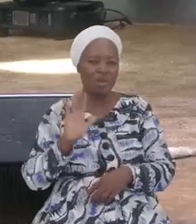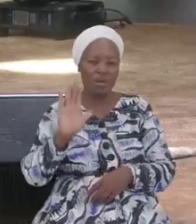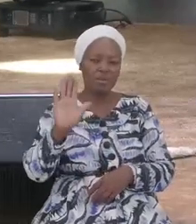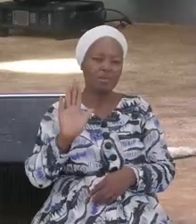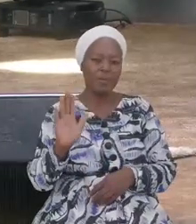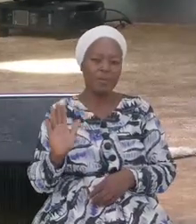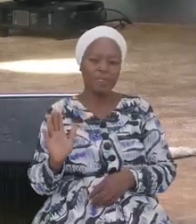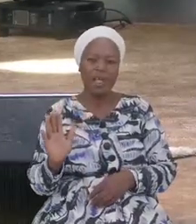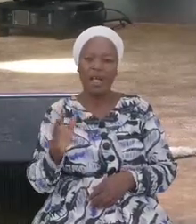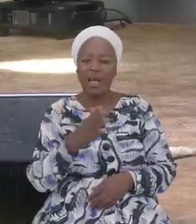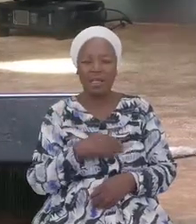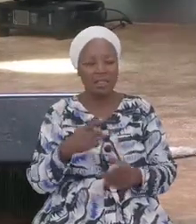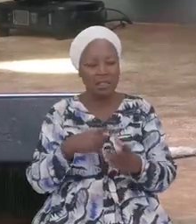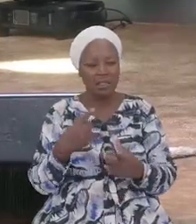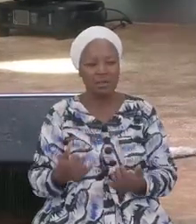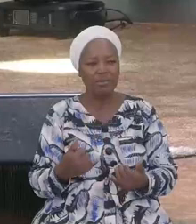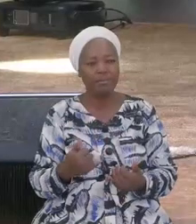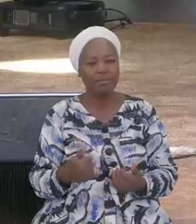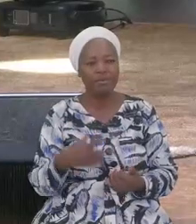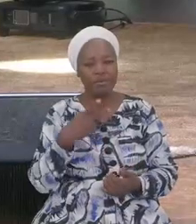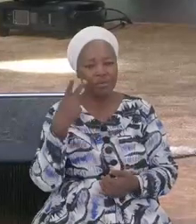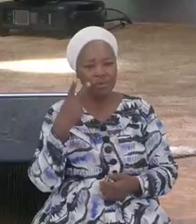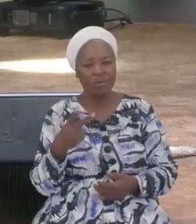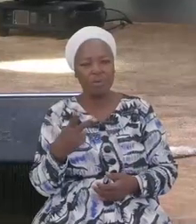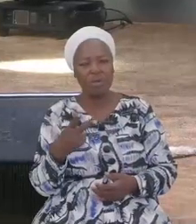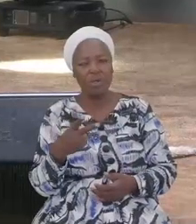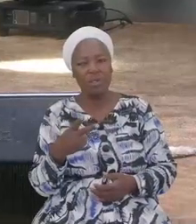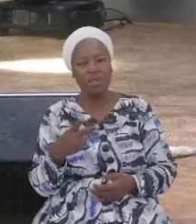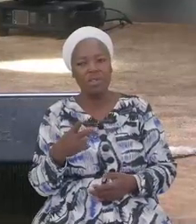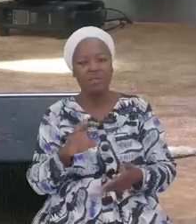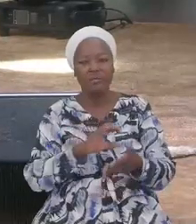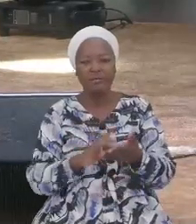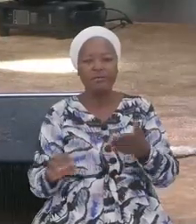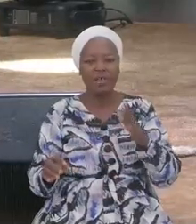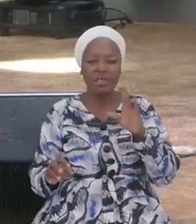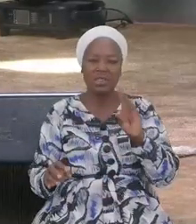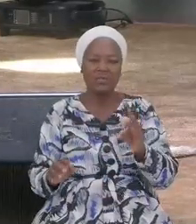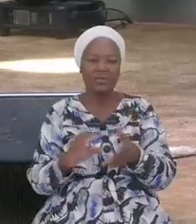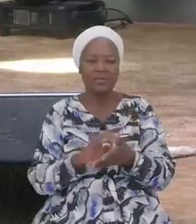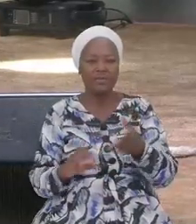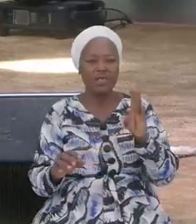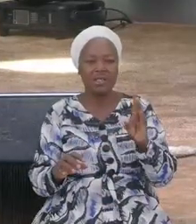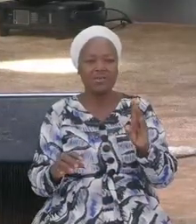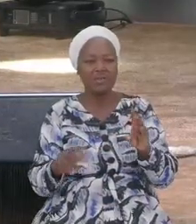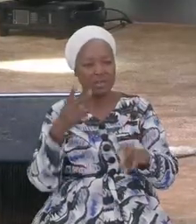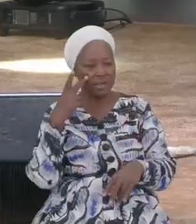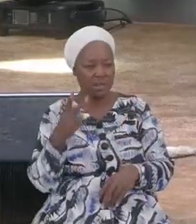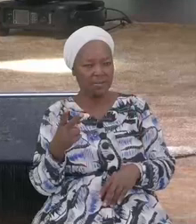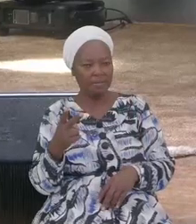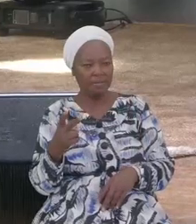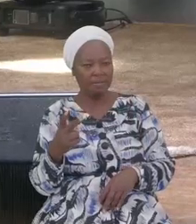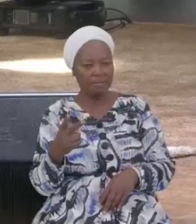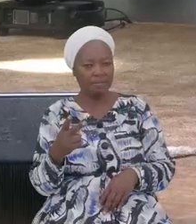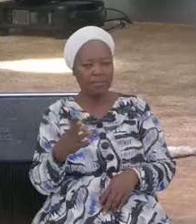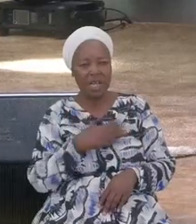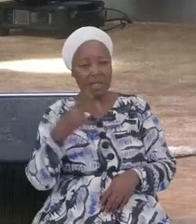Maintenant, dans le verset qui suit, verset 7, dans le verset 7, et voici,